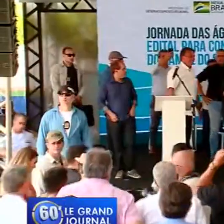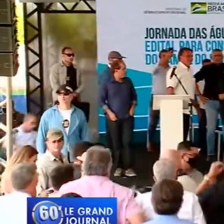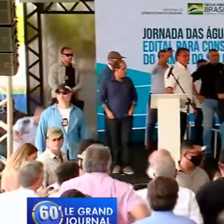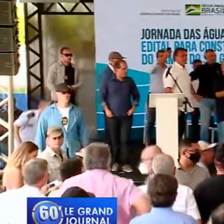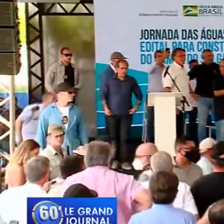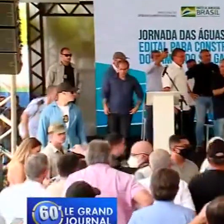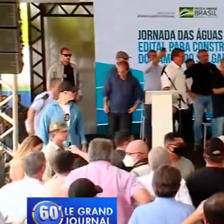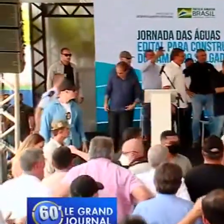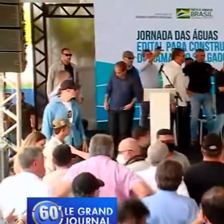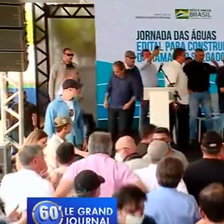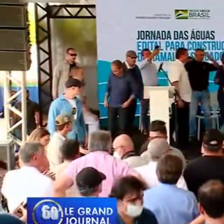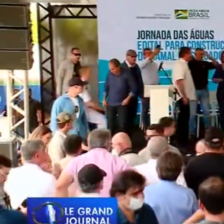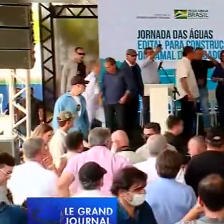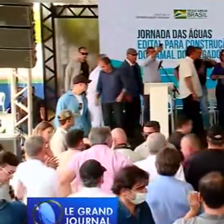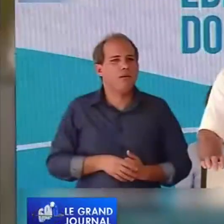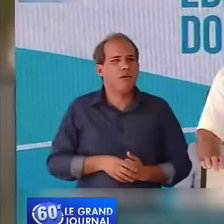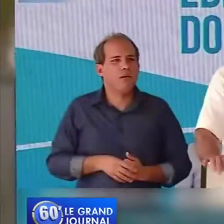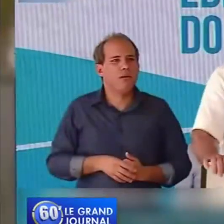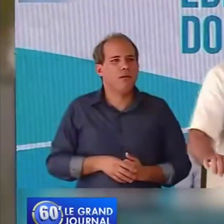mercredi à un événement public